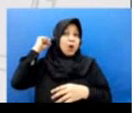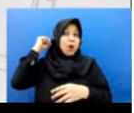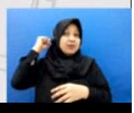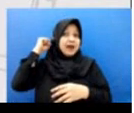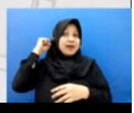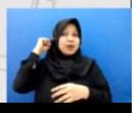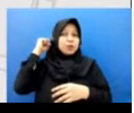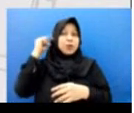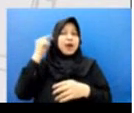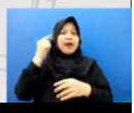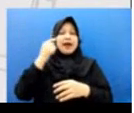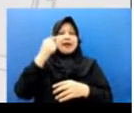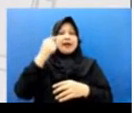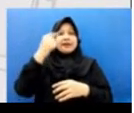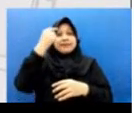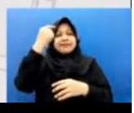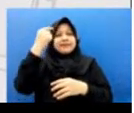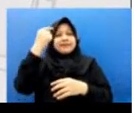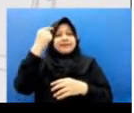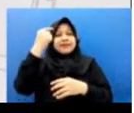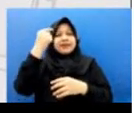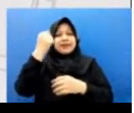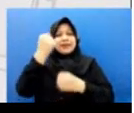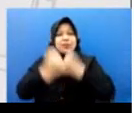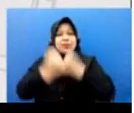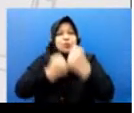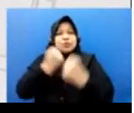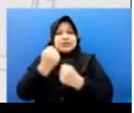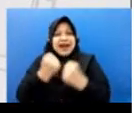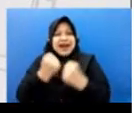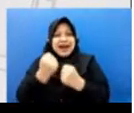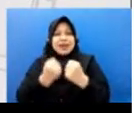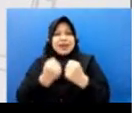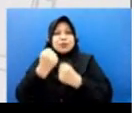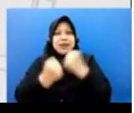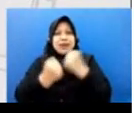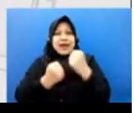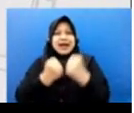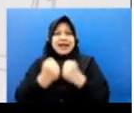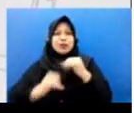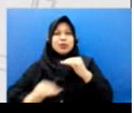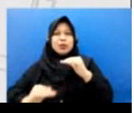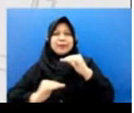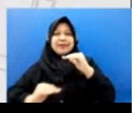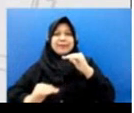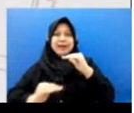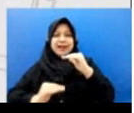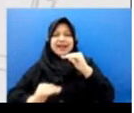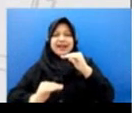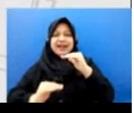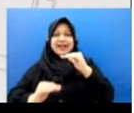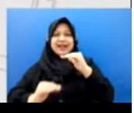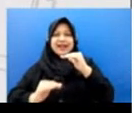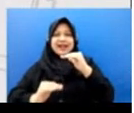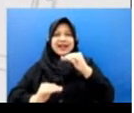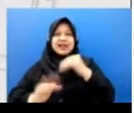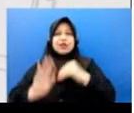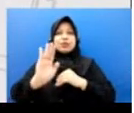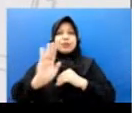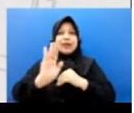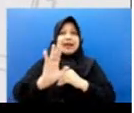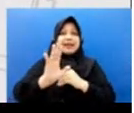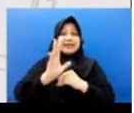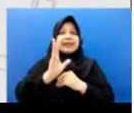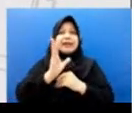mengeluarkan effort, mengeluarkan usaha yang seminimal mungkin untuk bisa mencapai pemahaman yang semaksimal